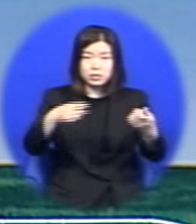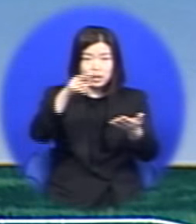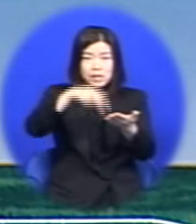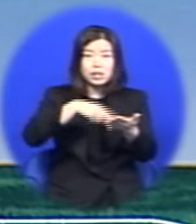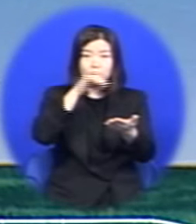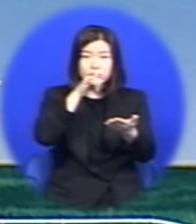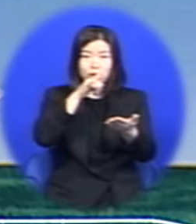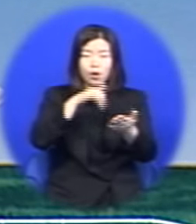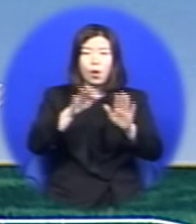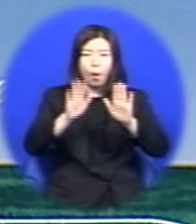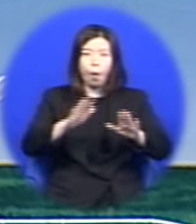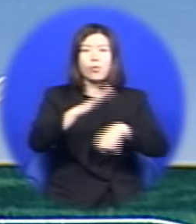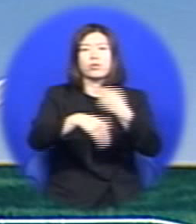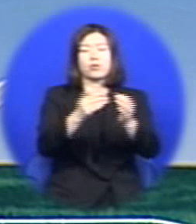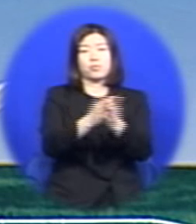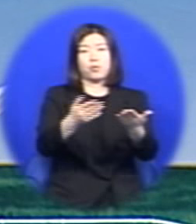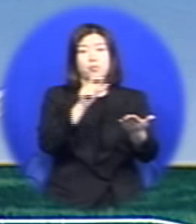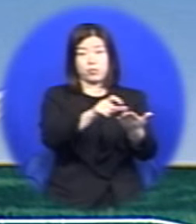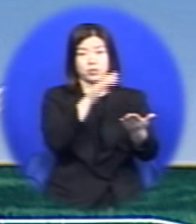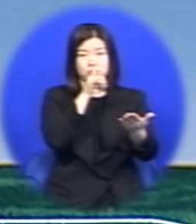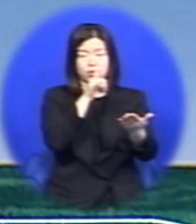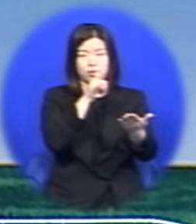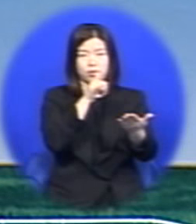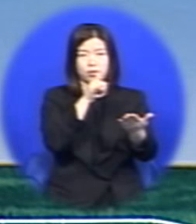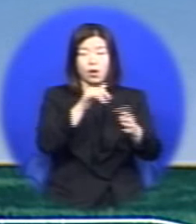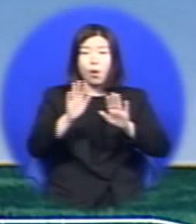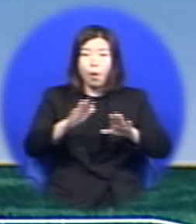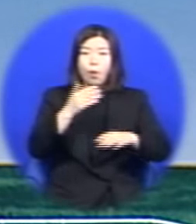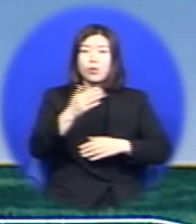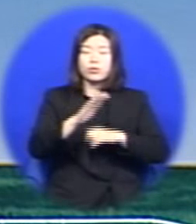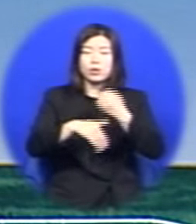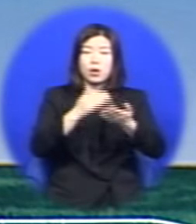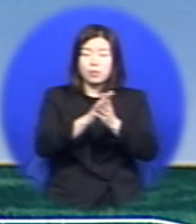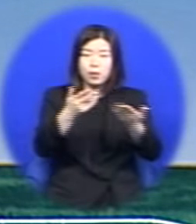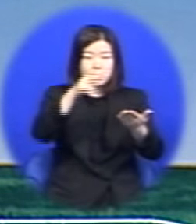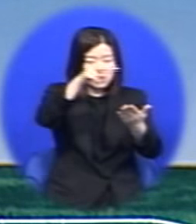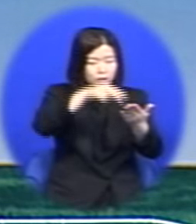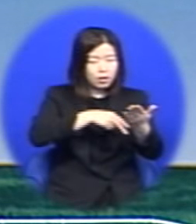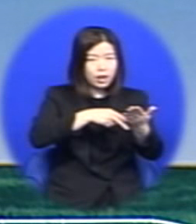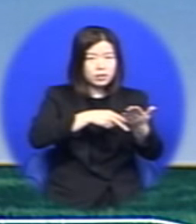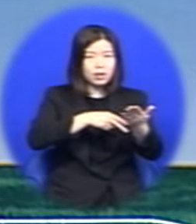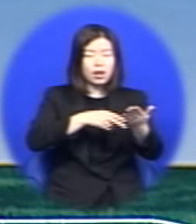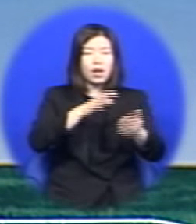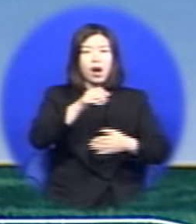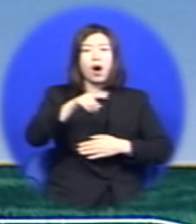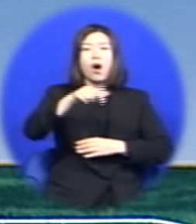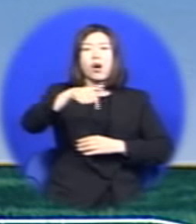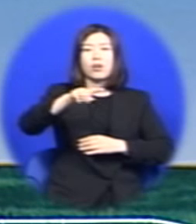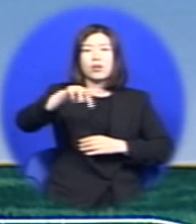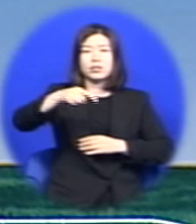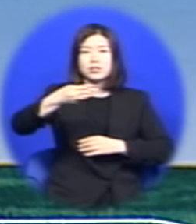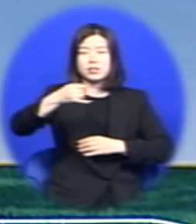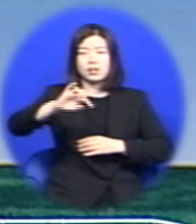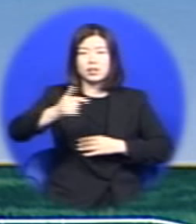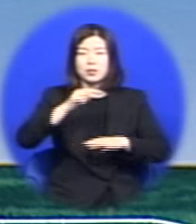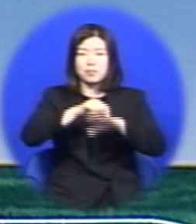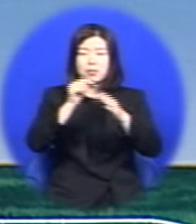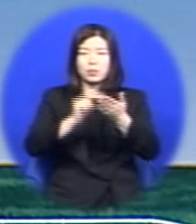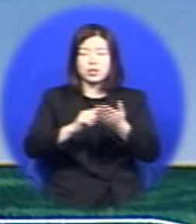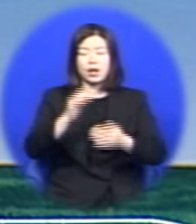읽었습니다. 오늘 본문이 나왔습니다. 오늘 본문을 읽어 내려가는데 어거스틴의 마음속에 하나님이시구나,